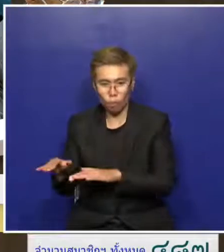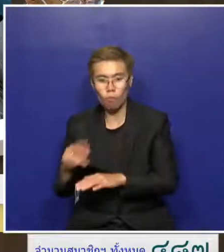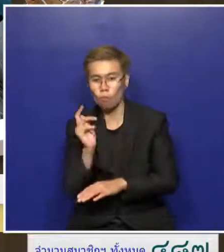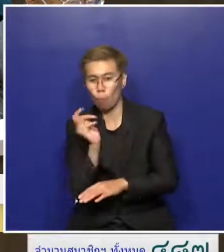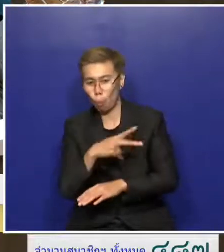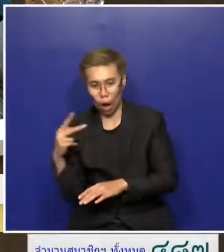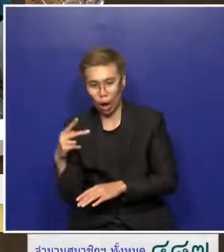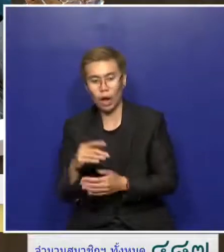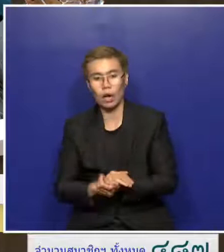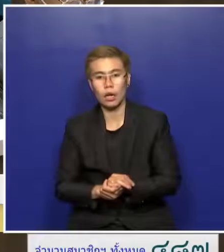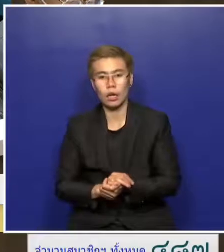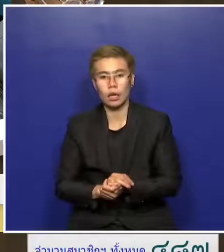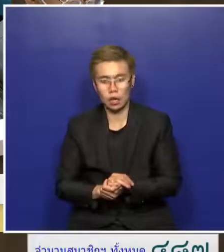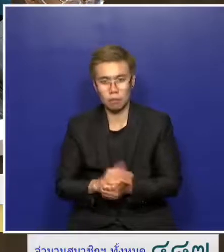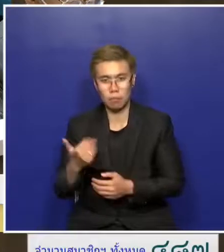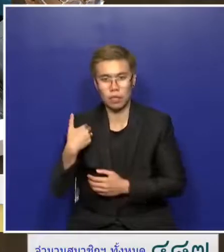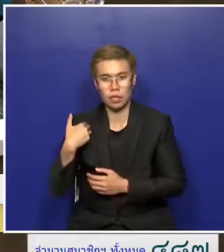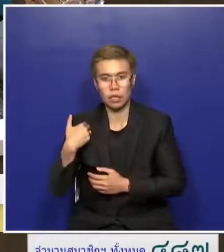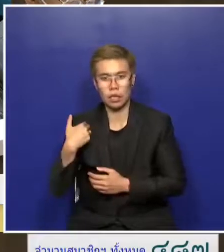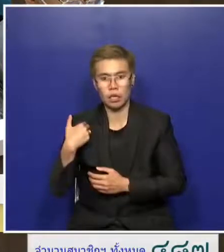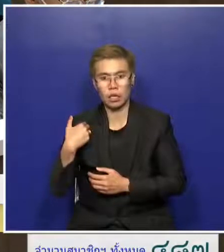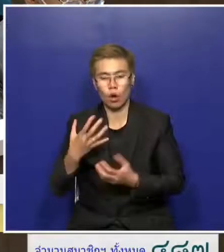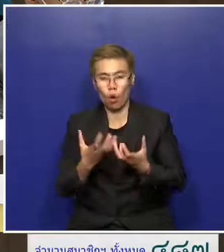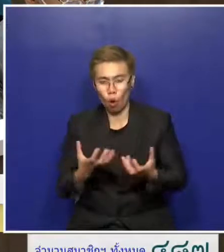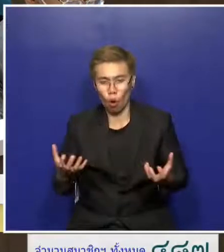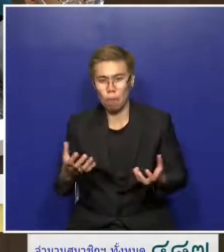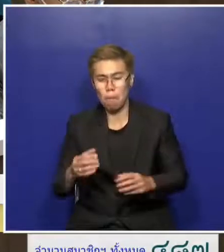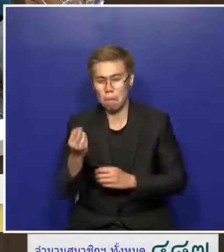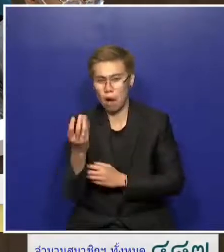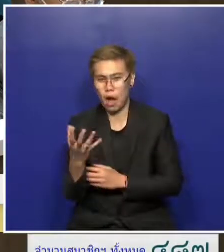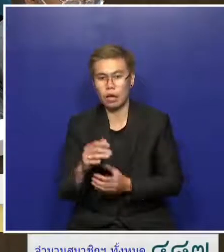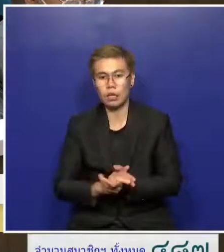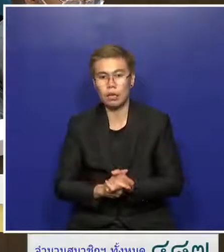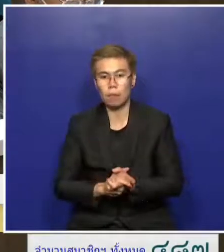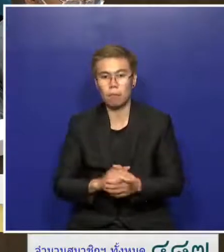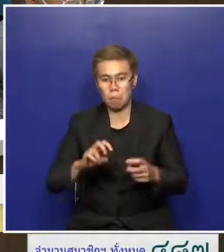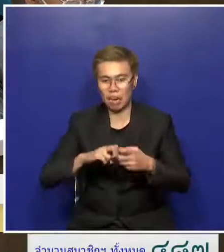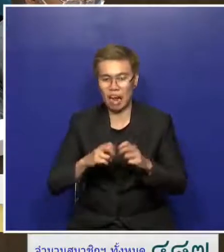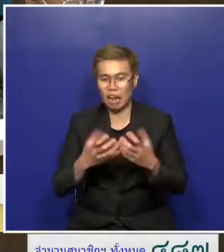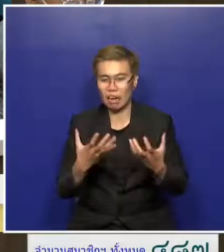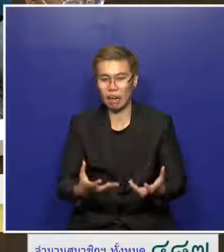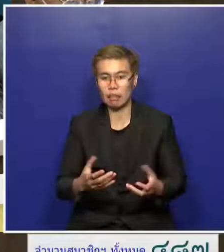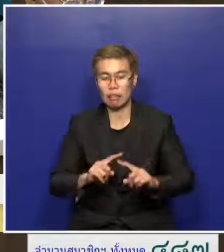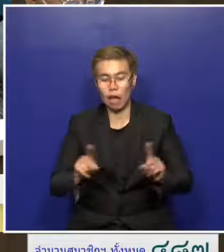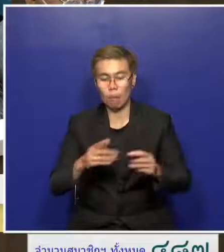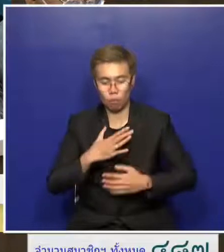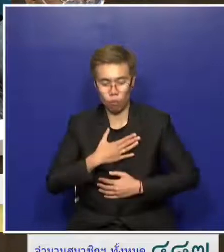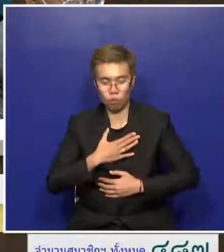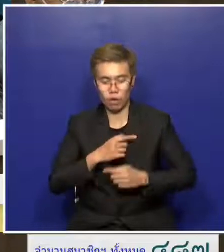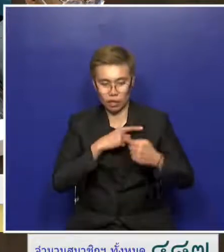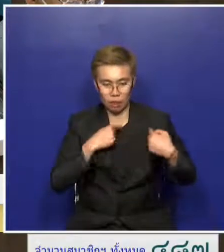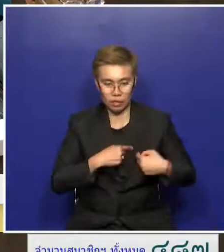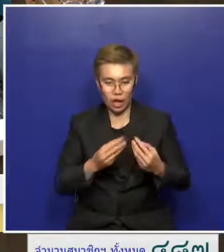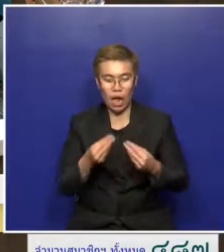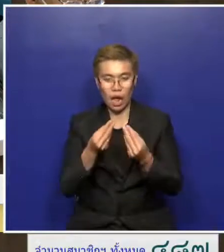สัภักกำลังที่มากกวาเยอะแม้ปัญหาจะใหญ่กว่าแต่ผมให้กำลใจทรัฐบาลแล